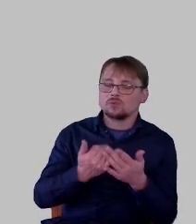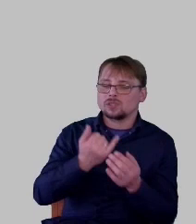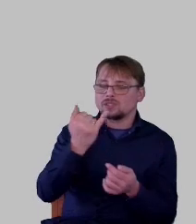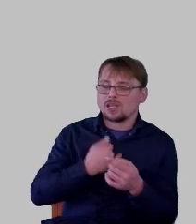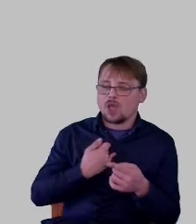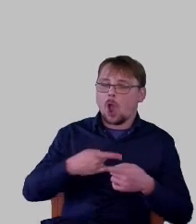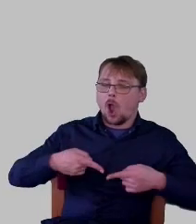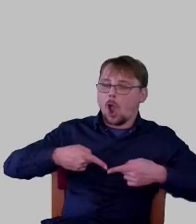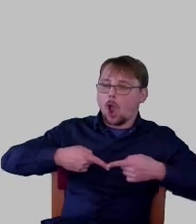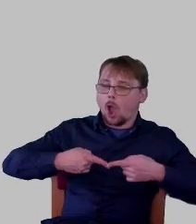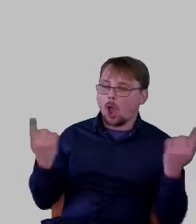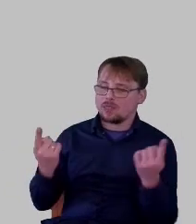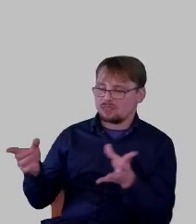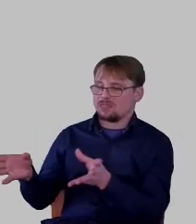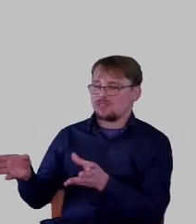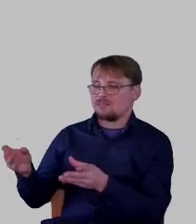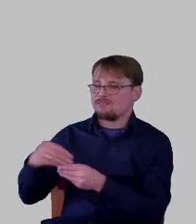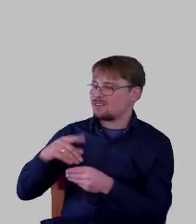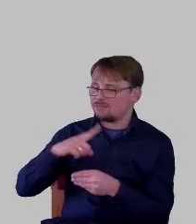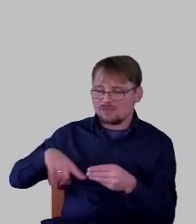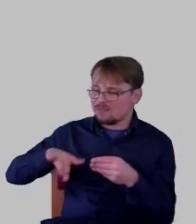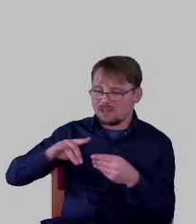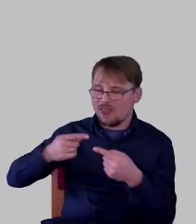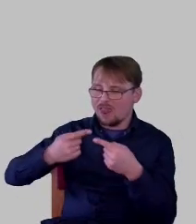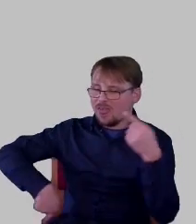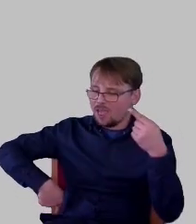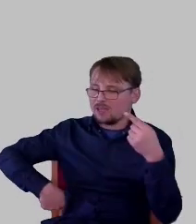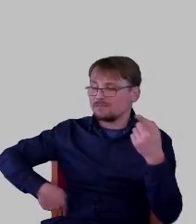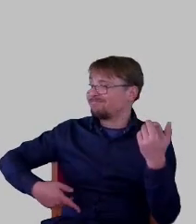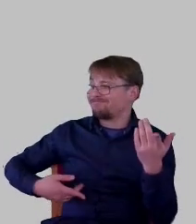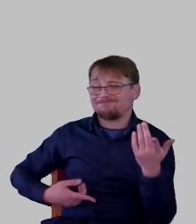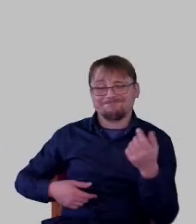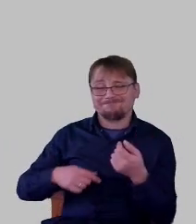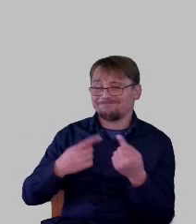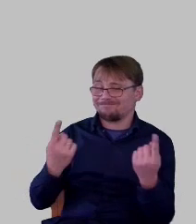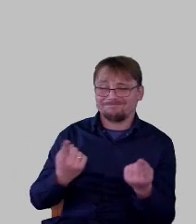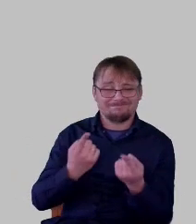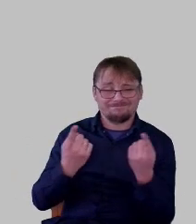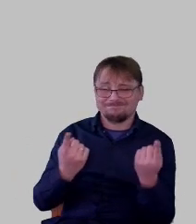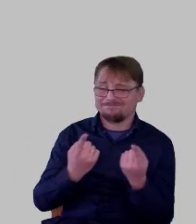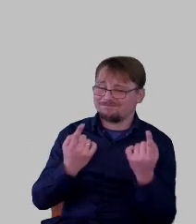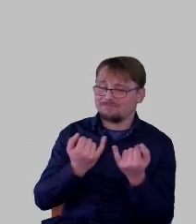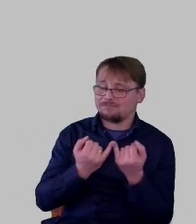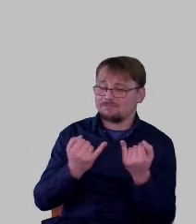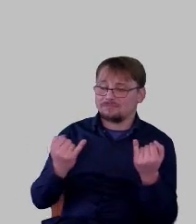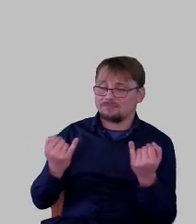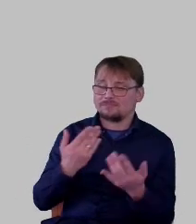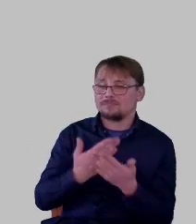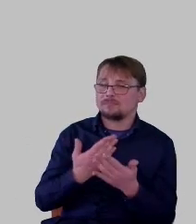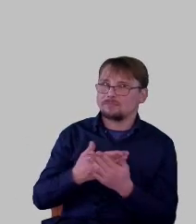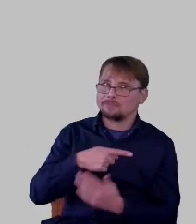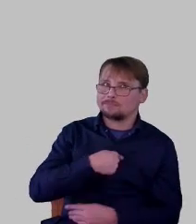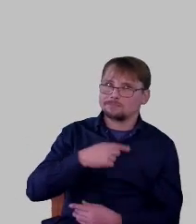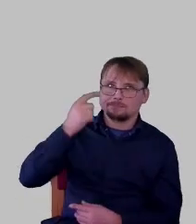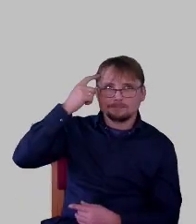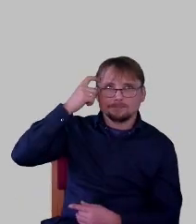społeczne. No, tych sytuacji różnych złożonych jest bardzo dużo i też było to przyczyną sięgania po ten